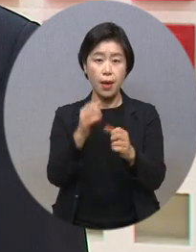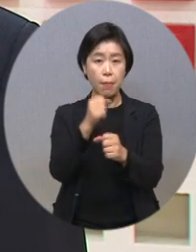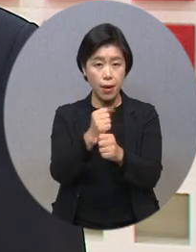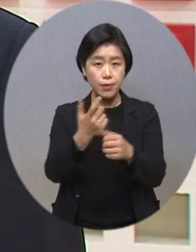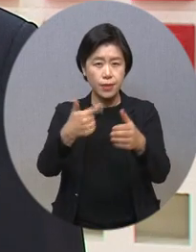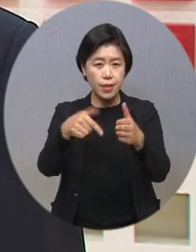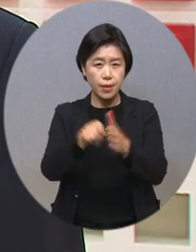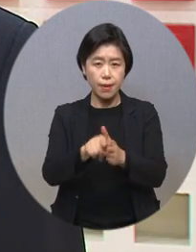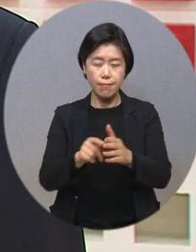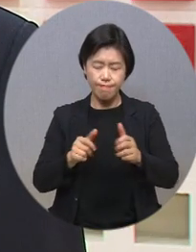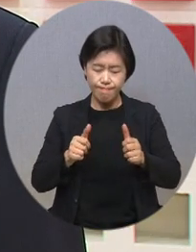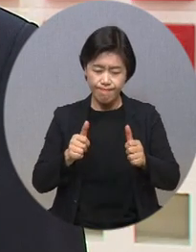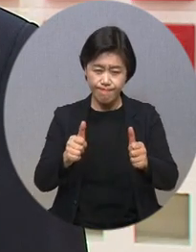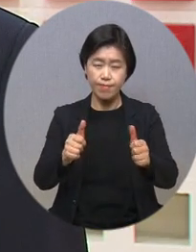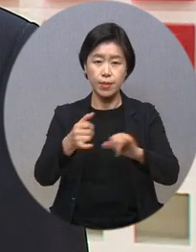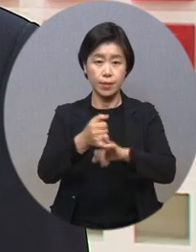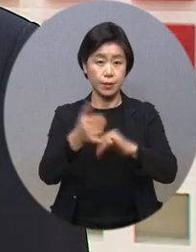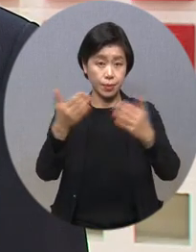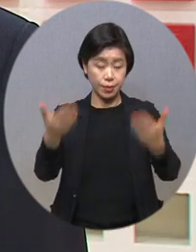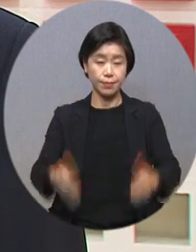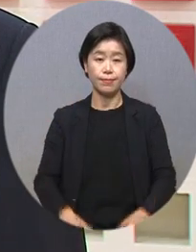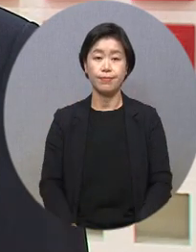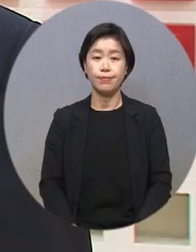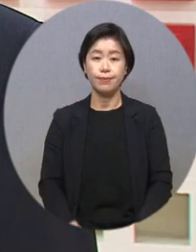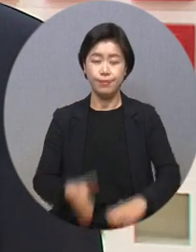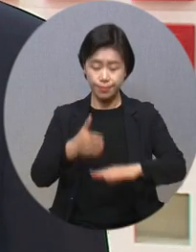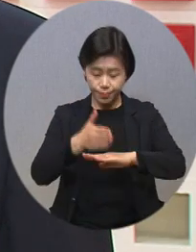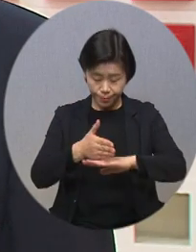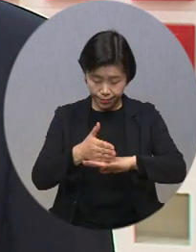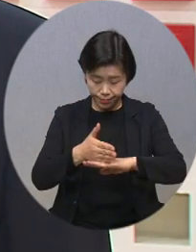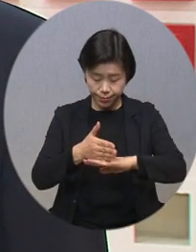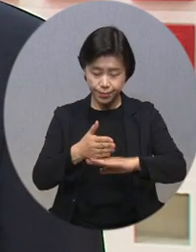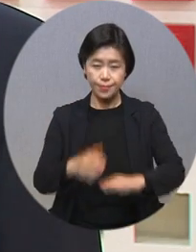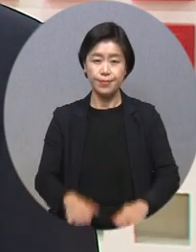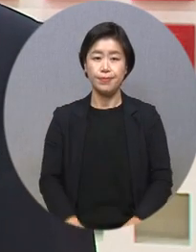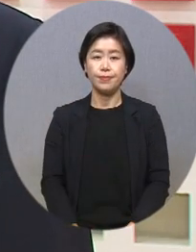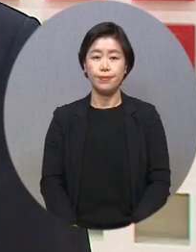10 12 매 전하겠습니다 감사합니다